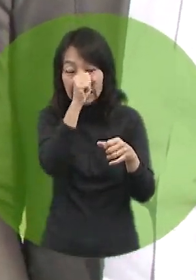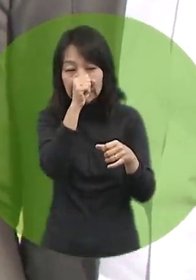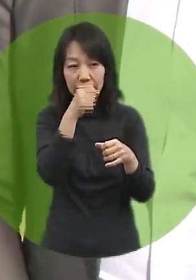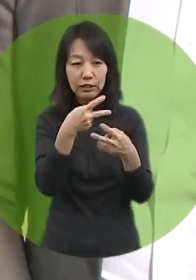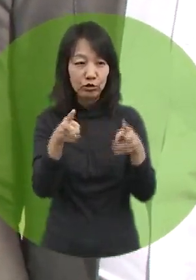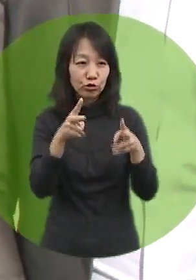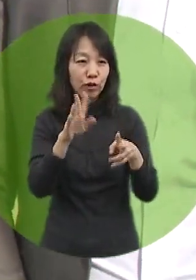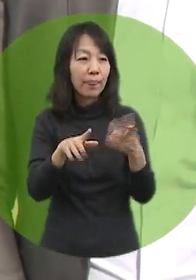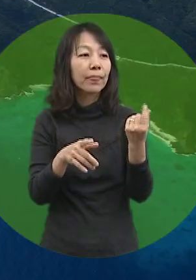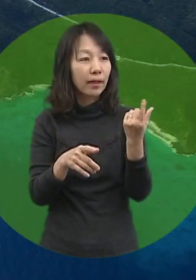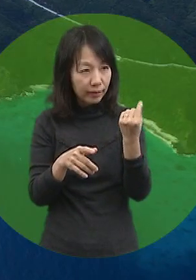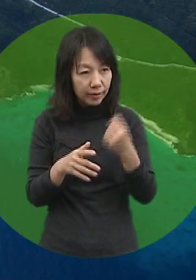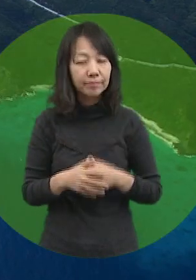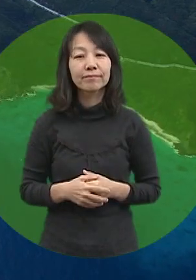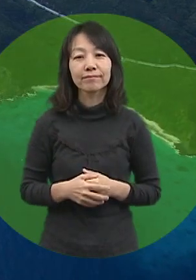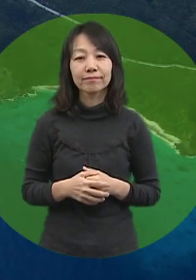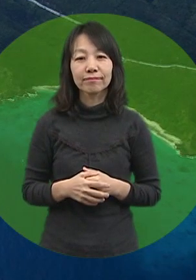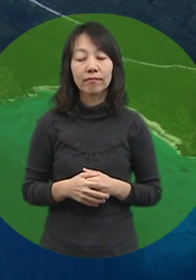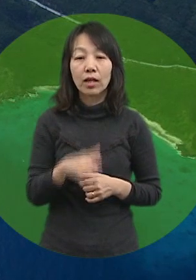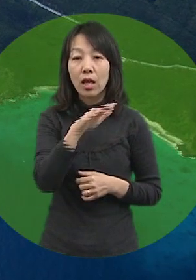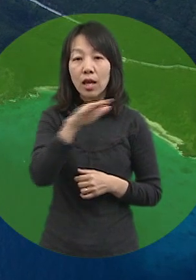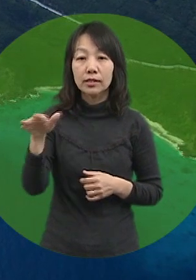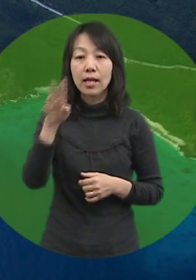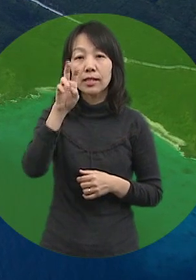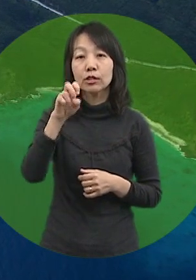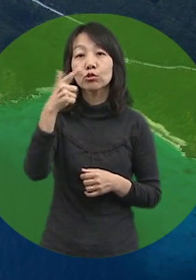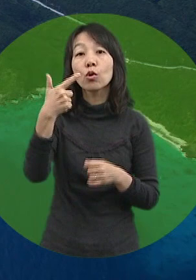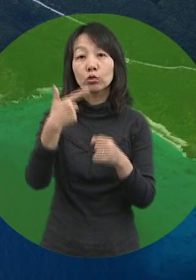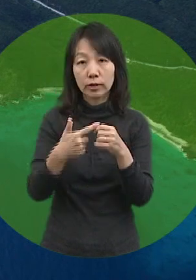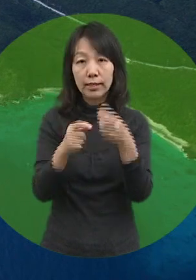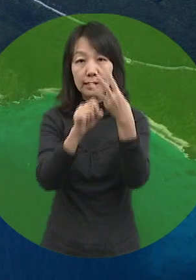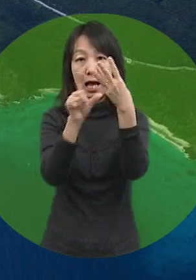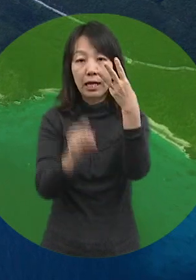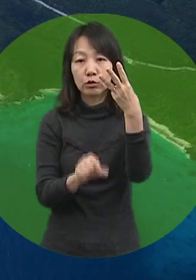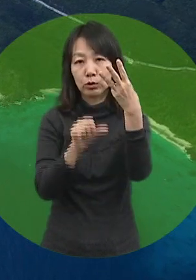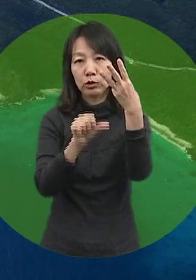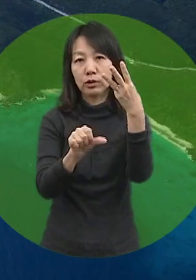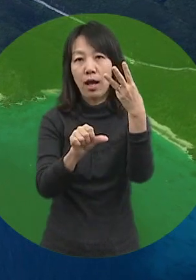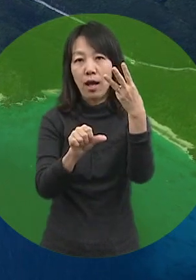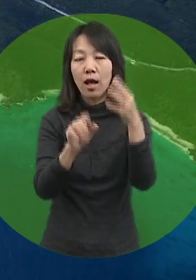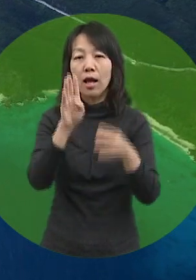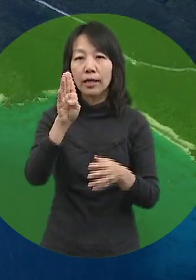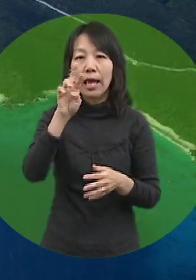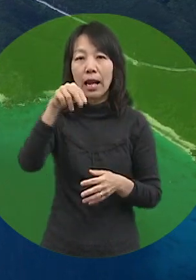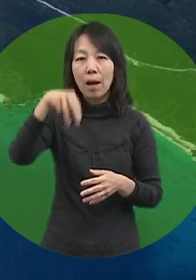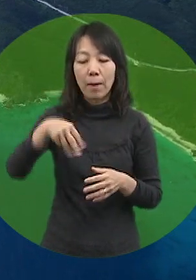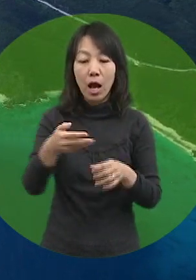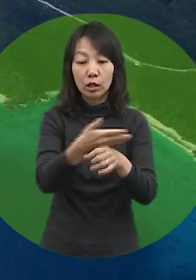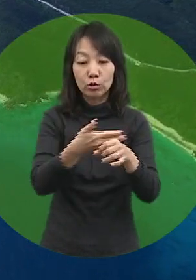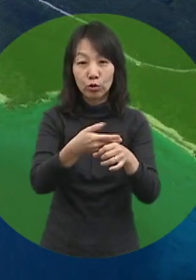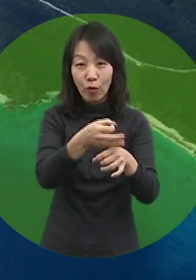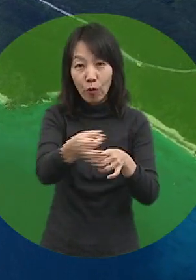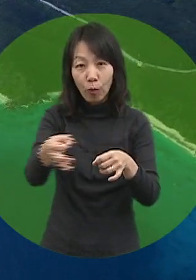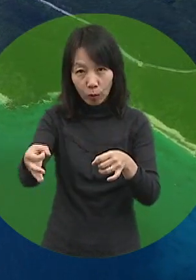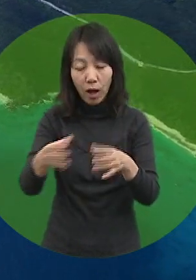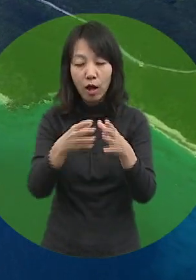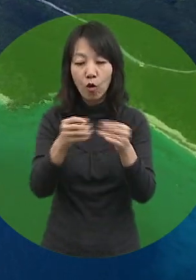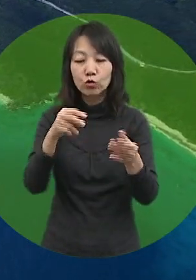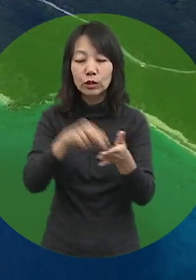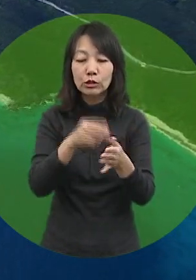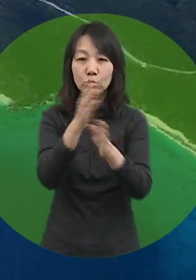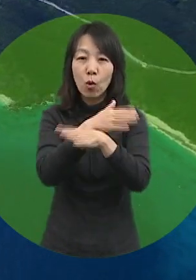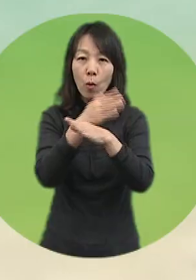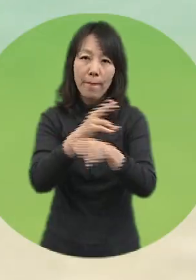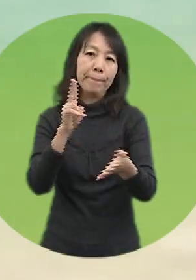ね。 平成26年3月5日、ケラマ諸島が国立公園に指定され